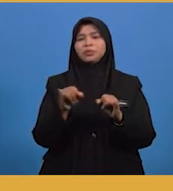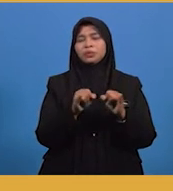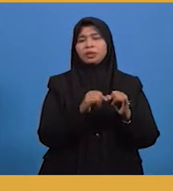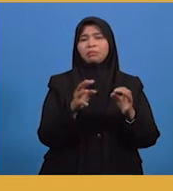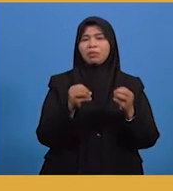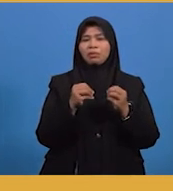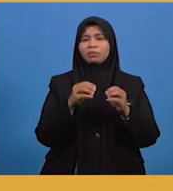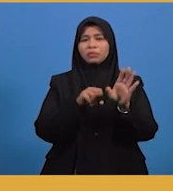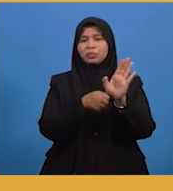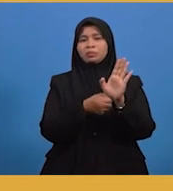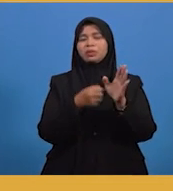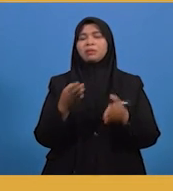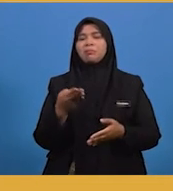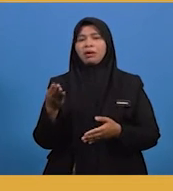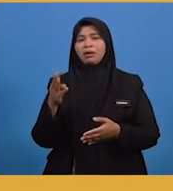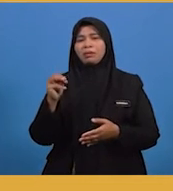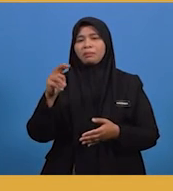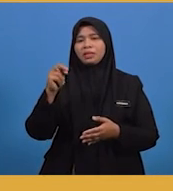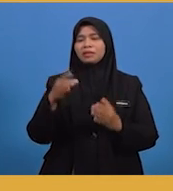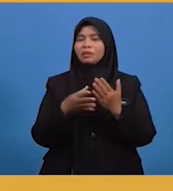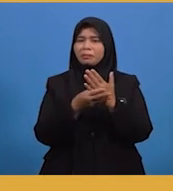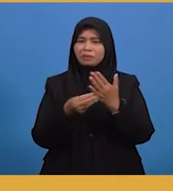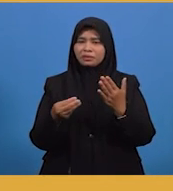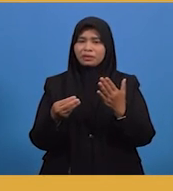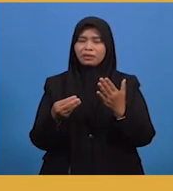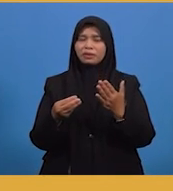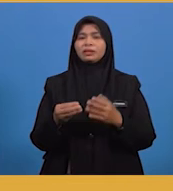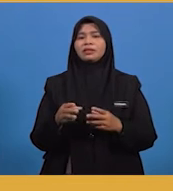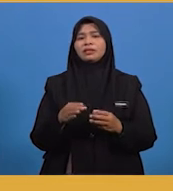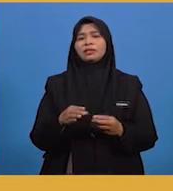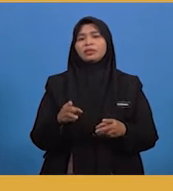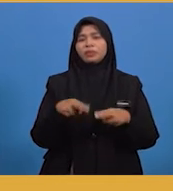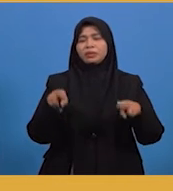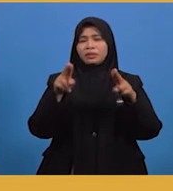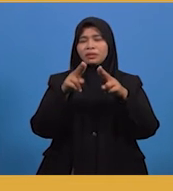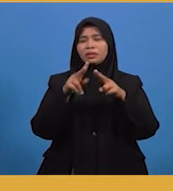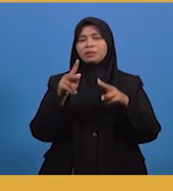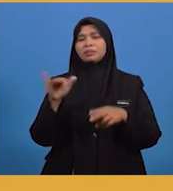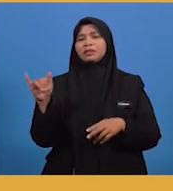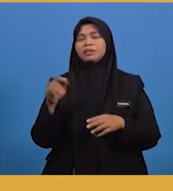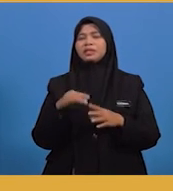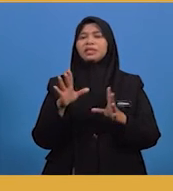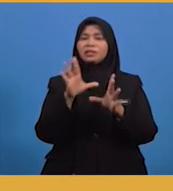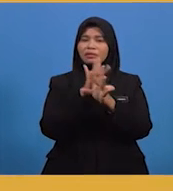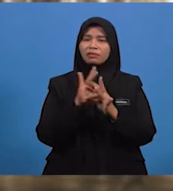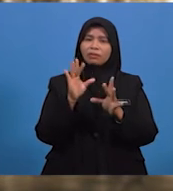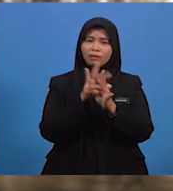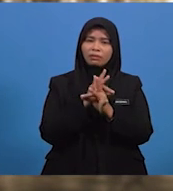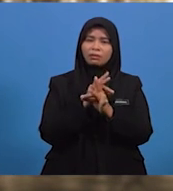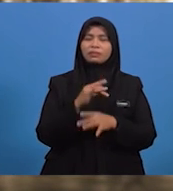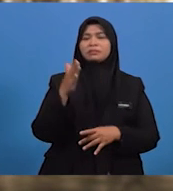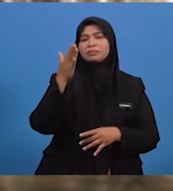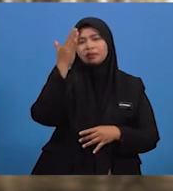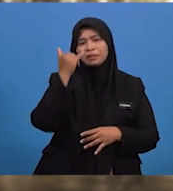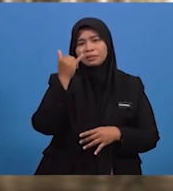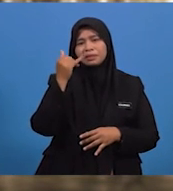mentah seperti sumber minyak, terutamanya di Miri dan Lutong di Sarawak. Mengapa